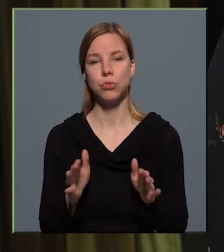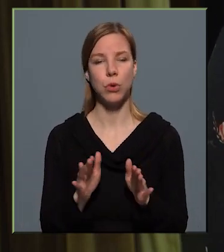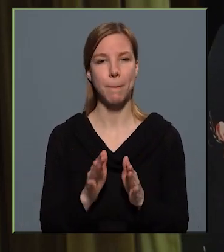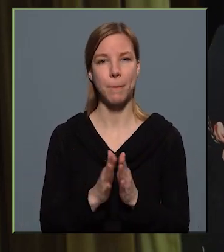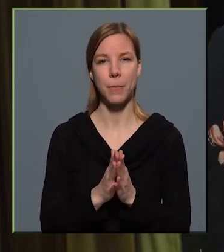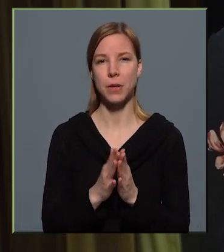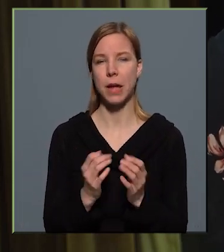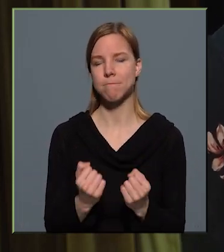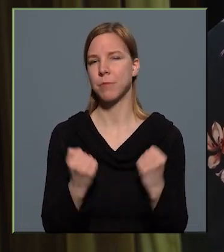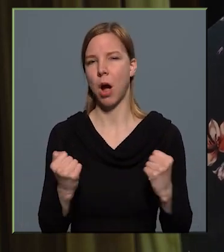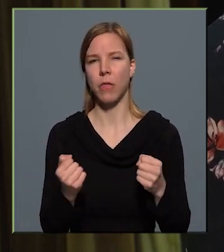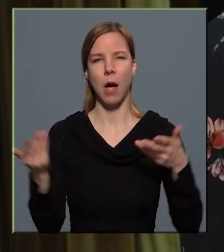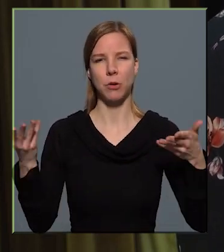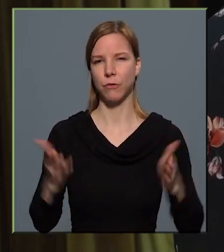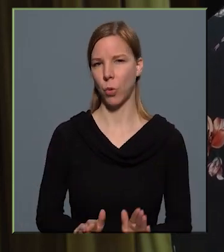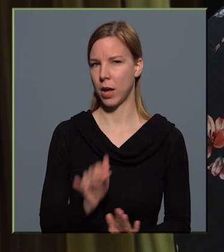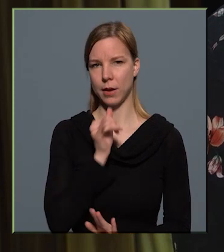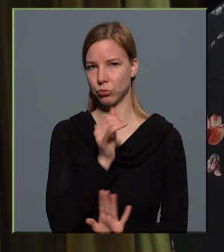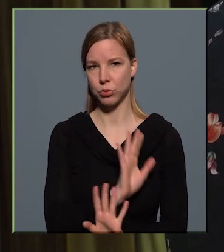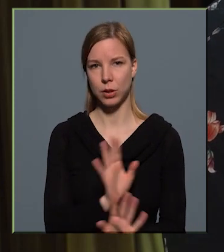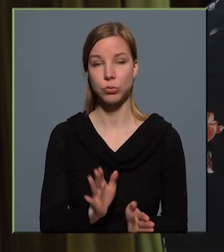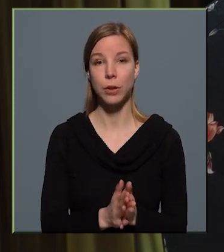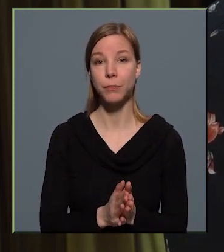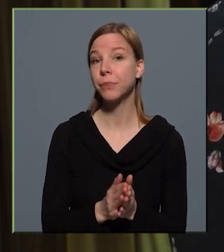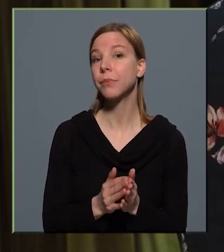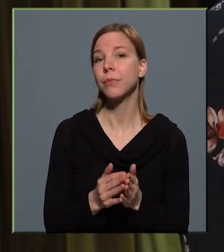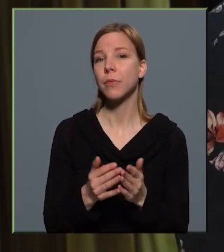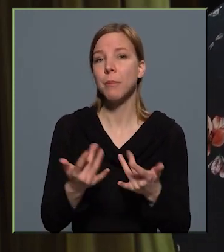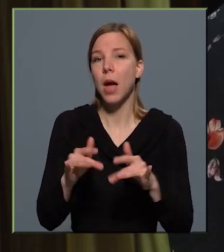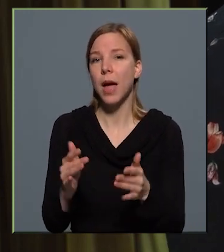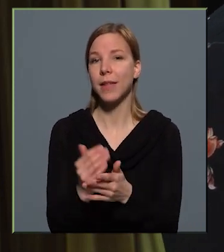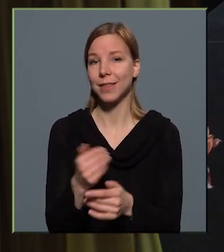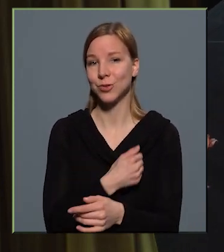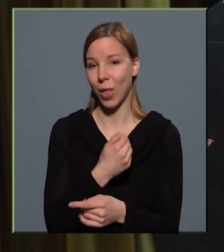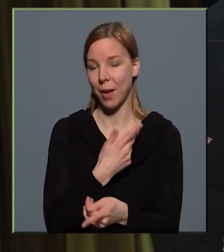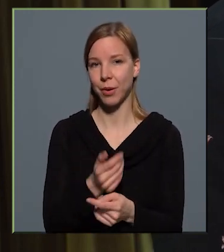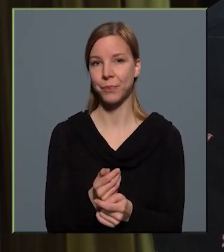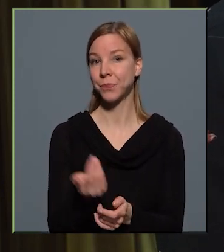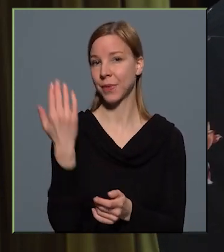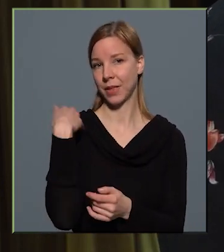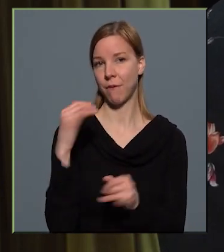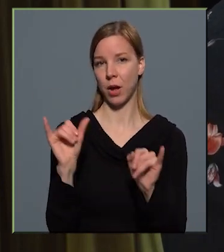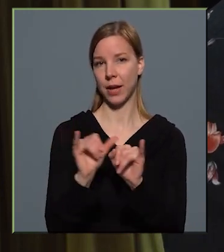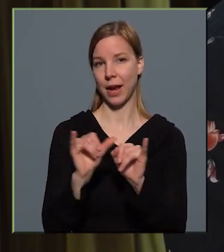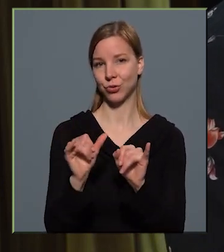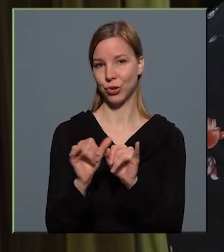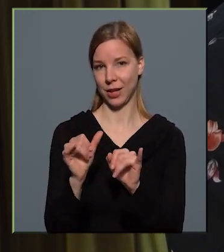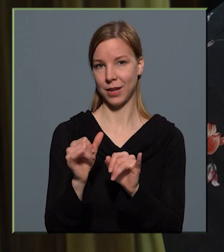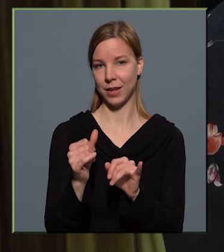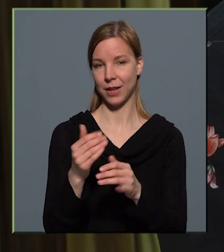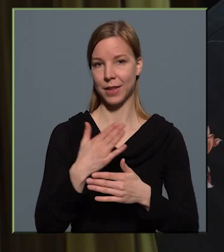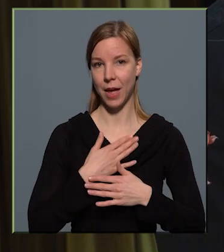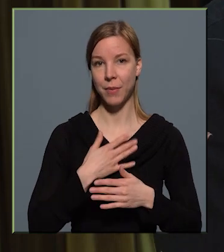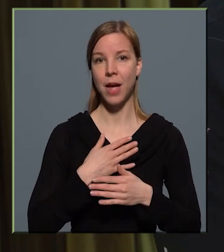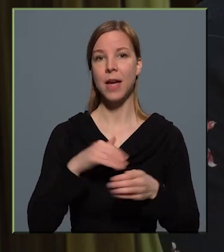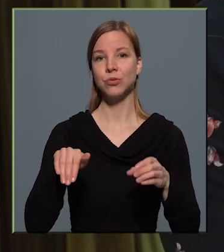hatalmas fogyás nincsen. Mi újság a suliban? Én tavaly érettségiztem, és